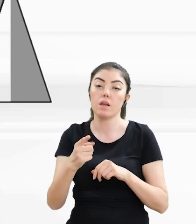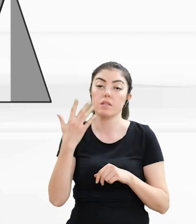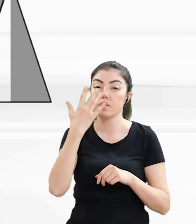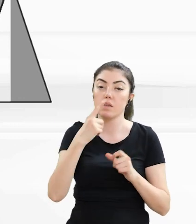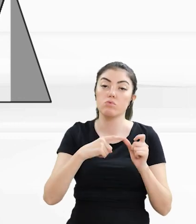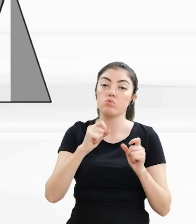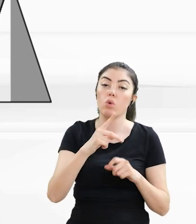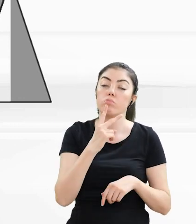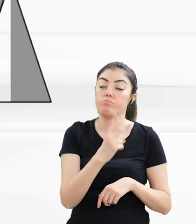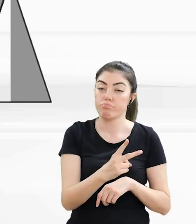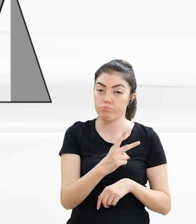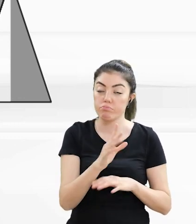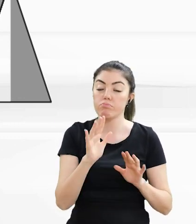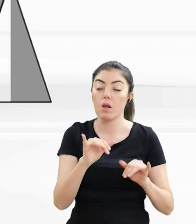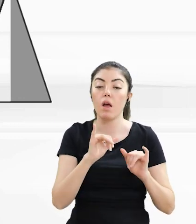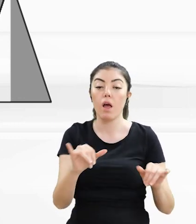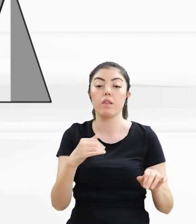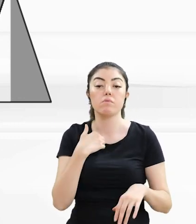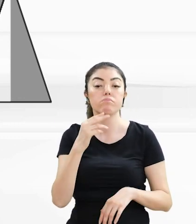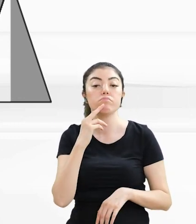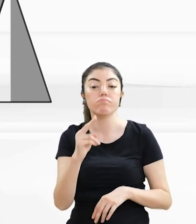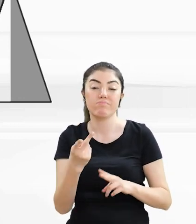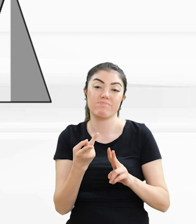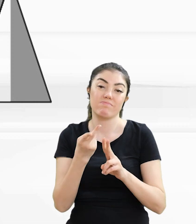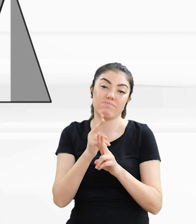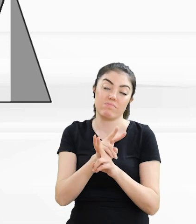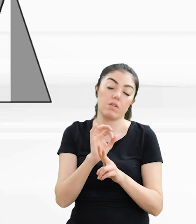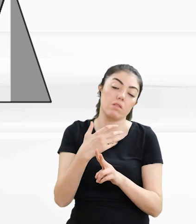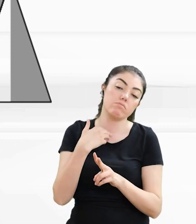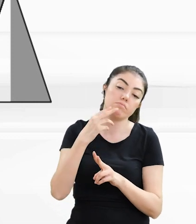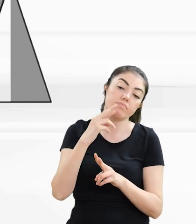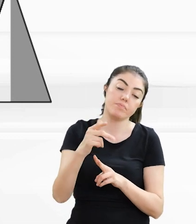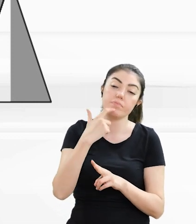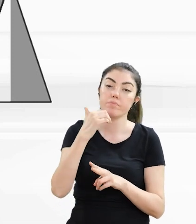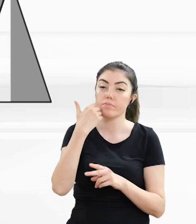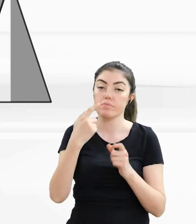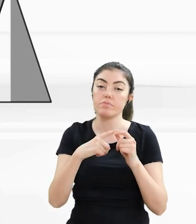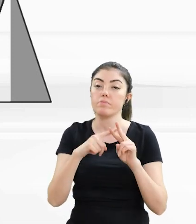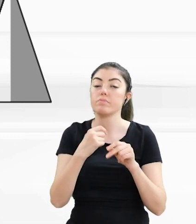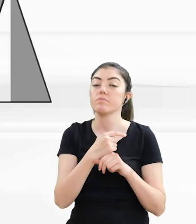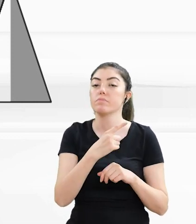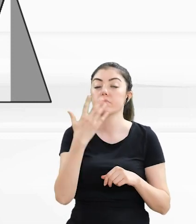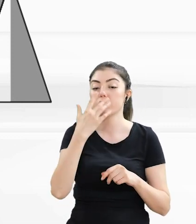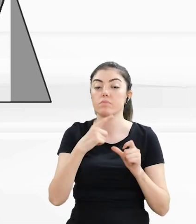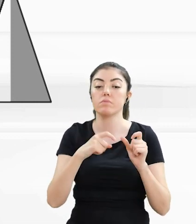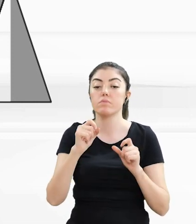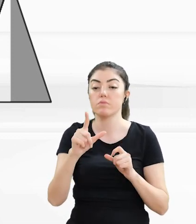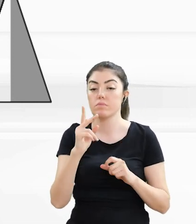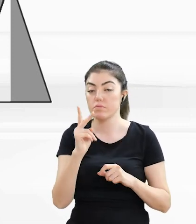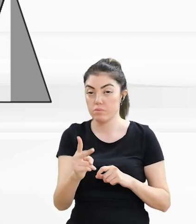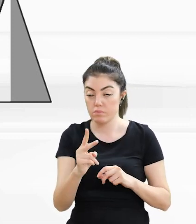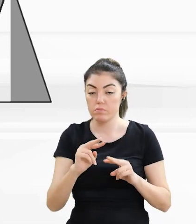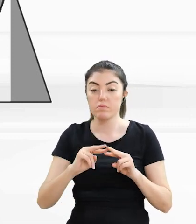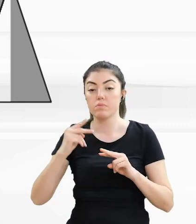sağda Siyahın sol tarafta aynı tarafta böyle yandan gene baktığımda Beyaz'ın sağda Siyahın